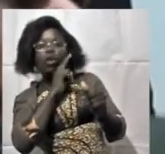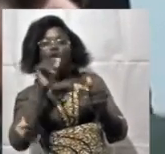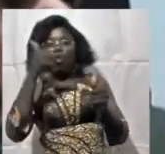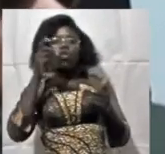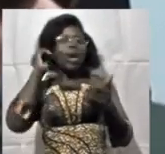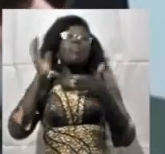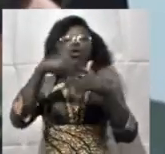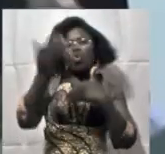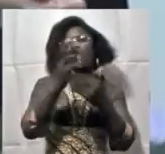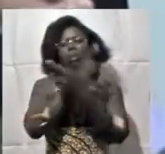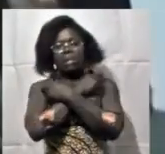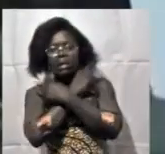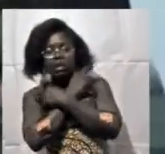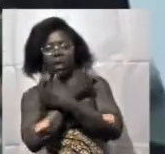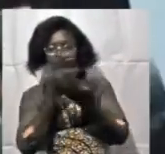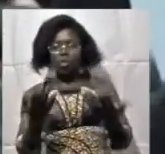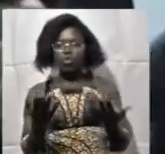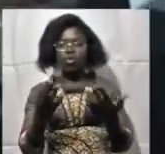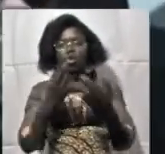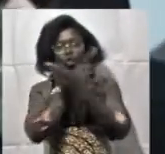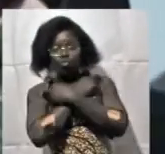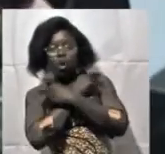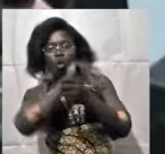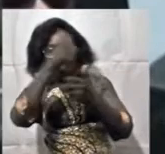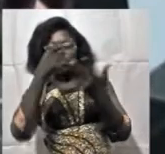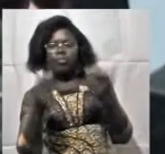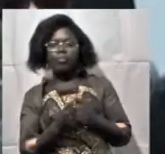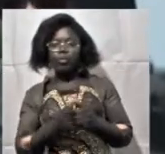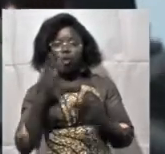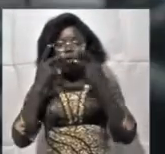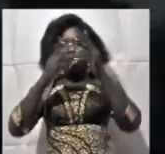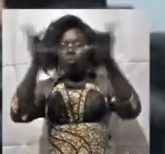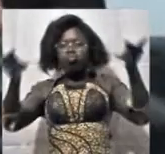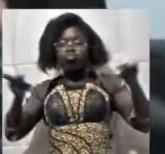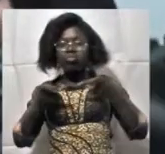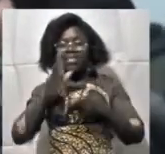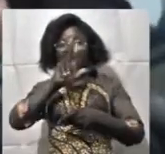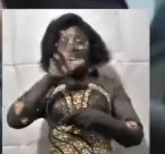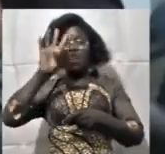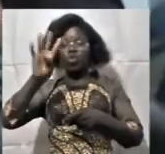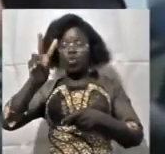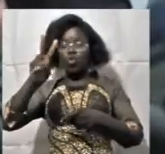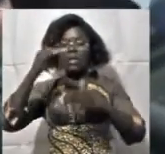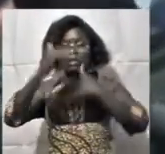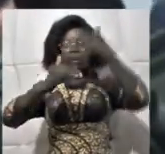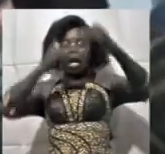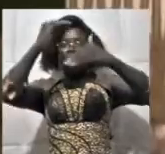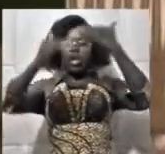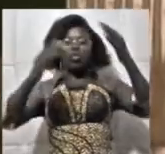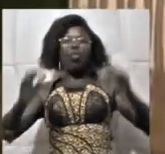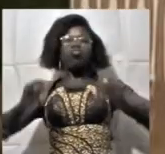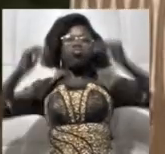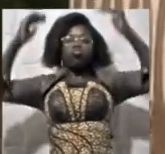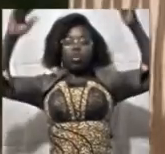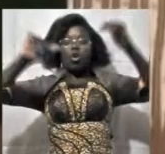inférieure abritera donc un hôtel. Et puis au-dessus, il y aura des résidences de luxe dans les étages supérieurs. Sa